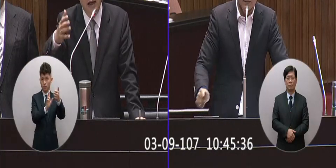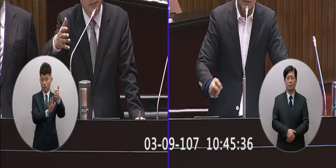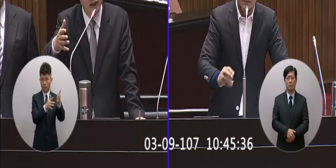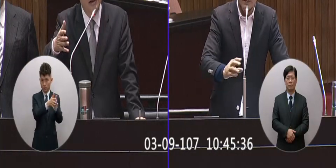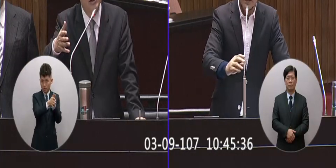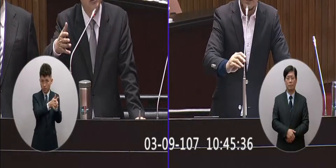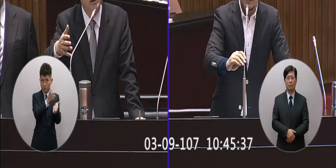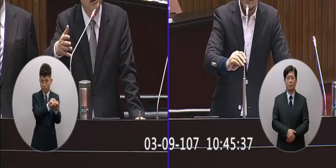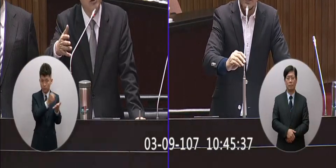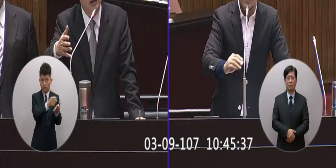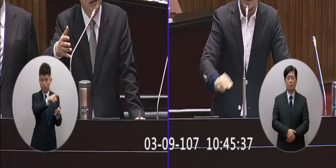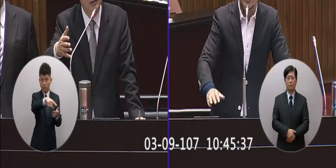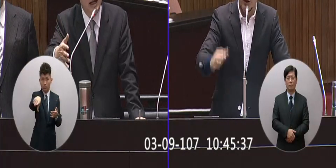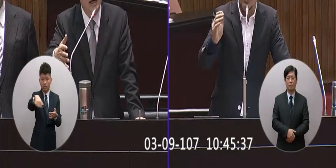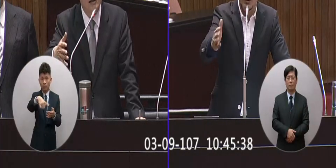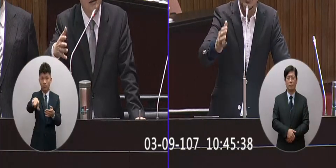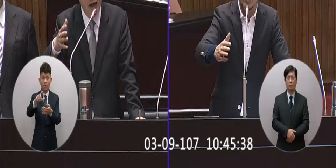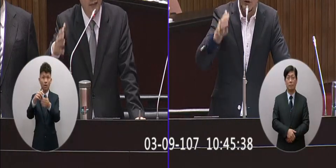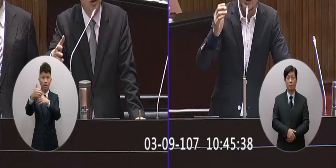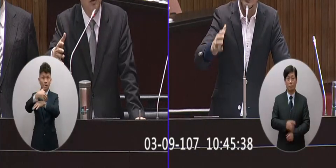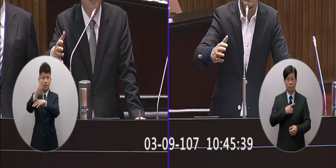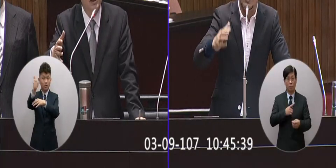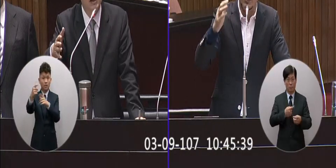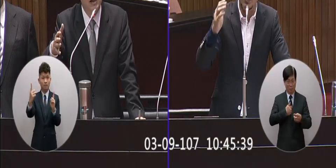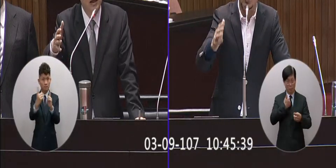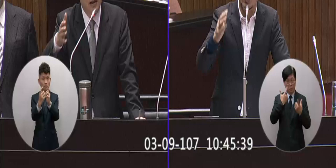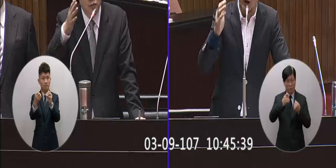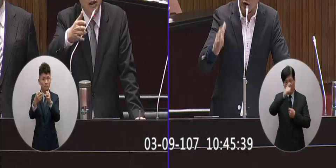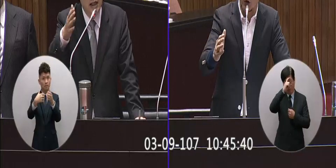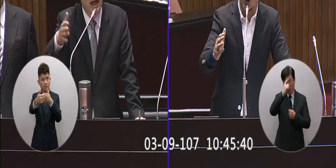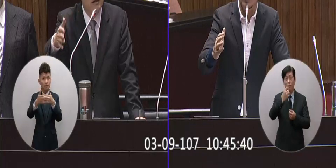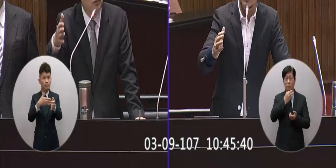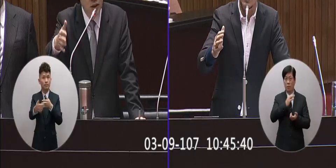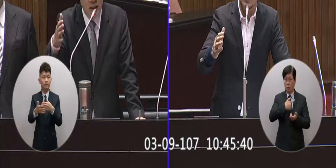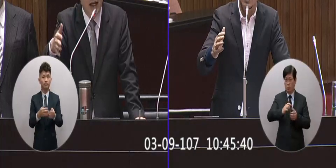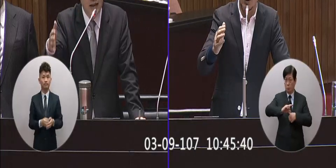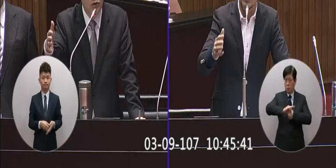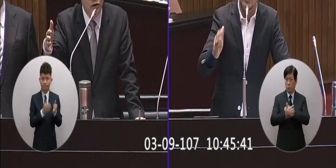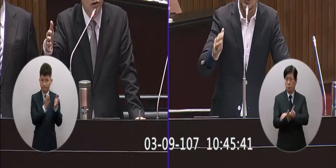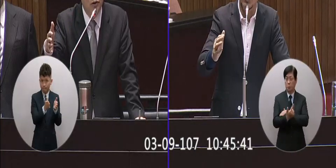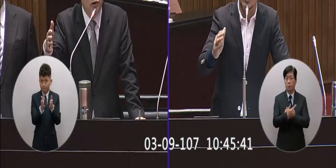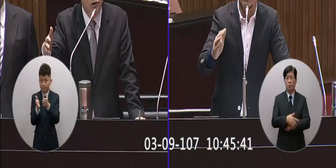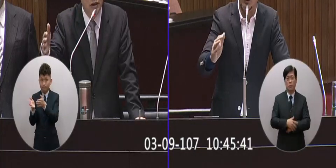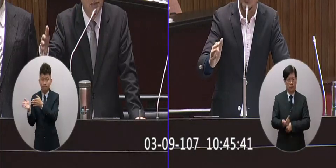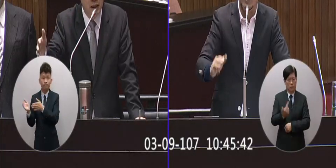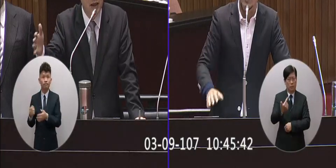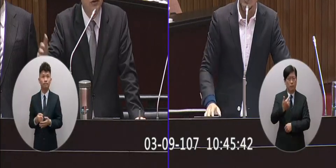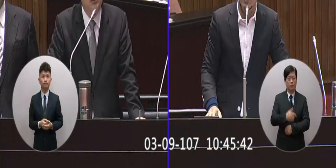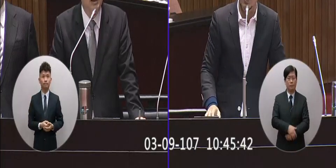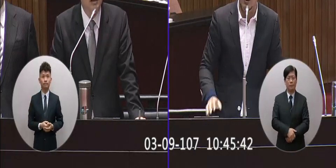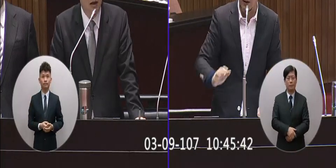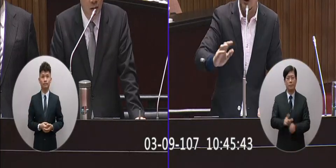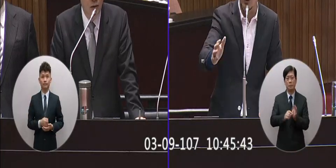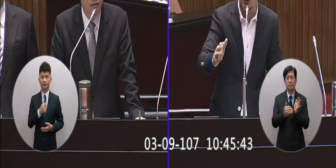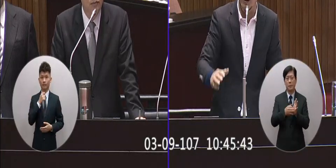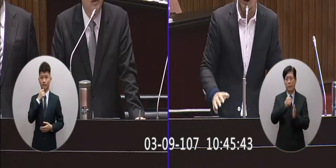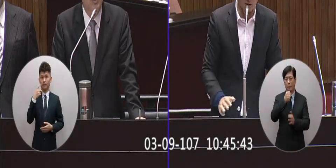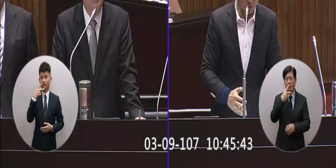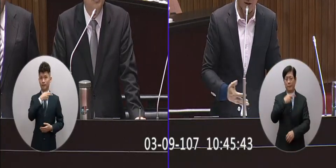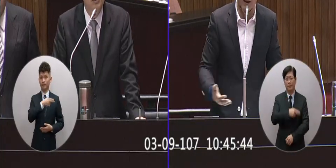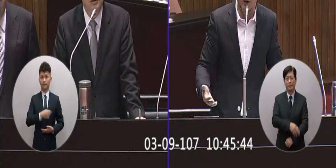啊好啊，含地方政府，你尽量关掉 一下。林主委，我总是希望用统计的速度， 每一项咱 计速度来。